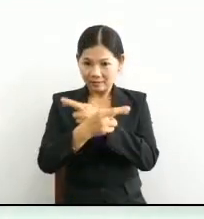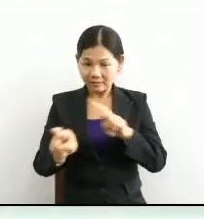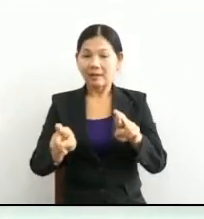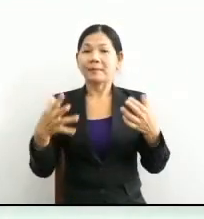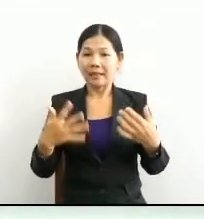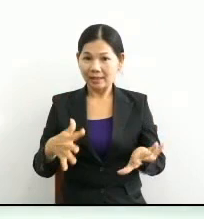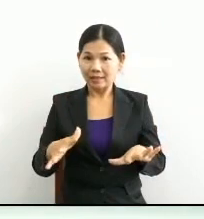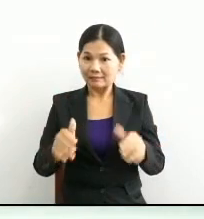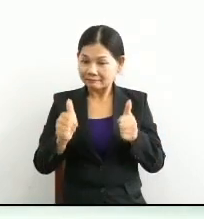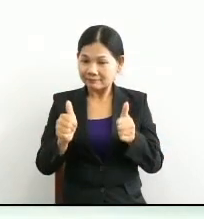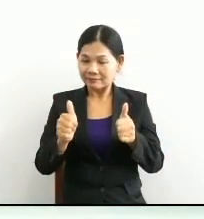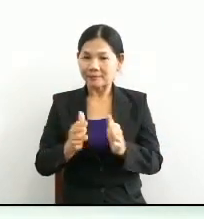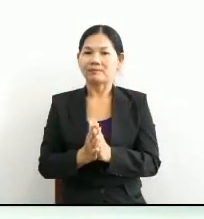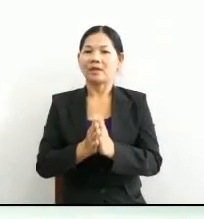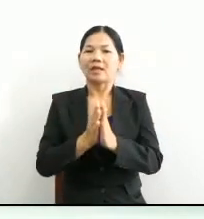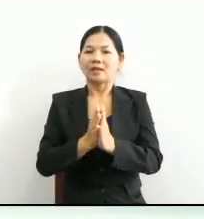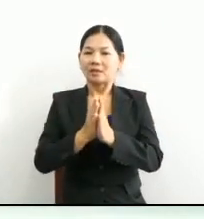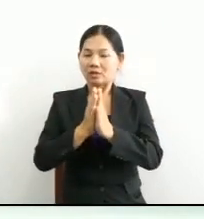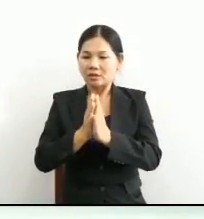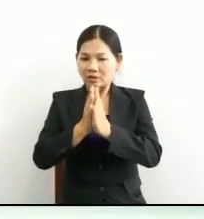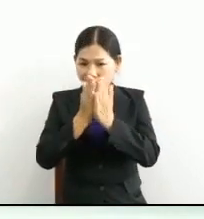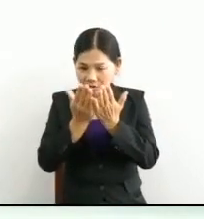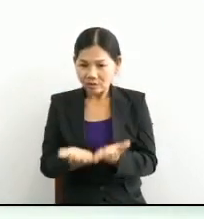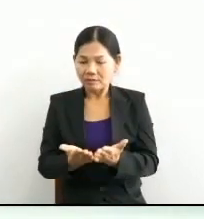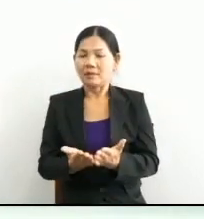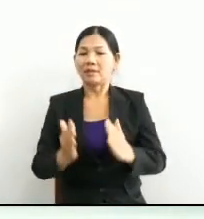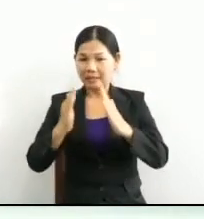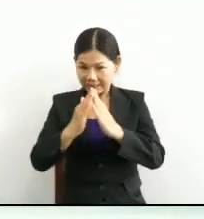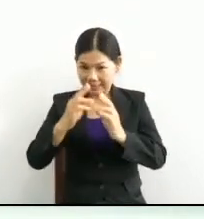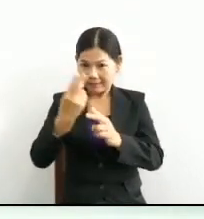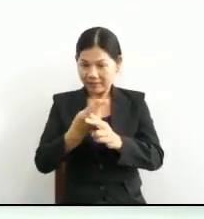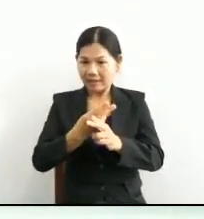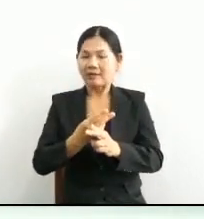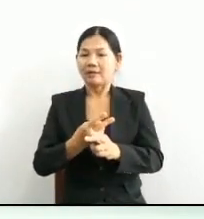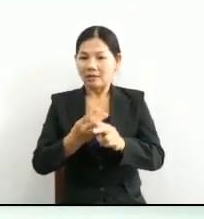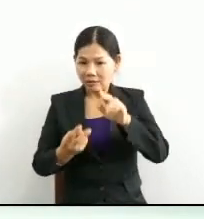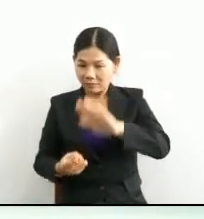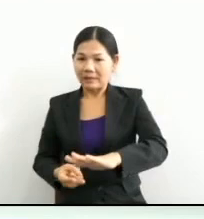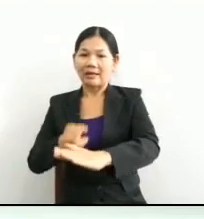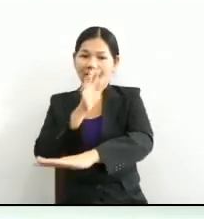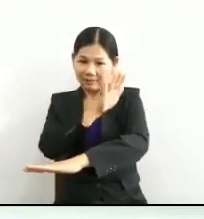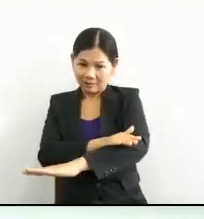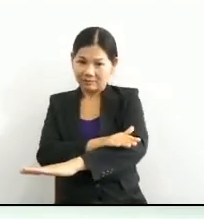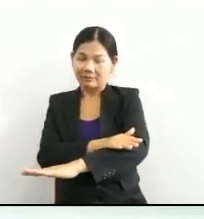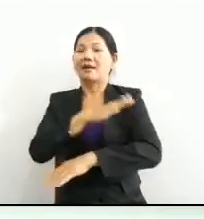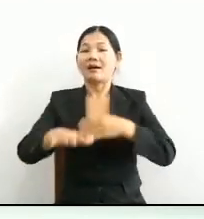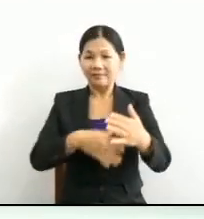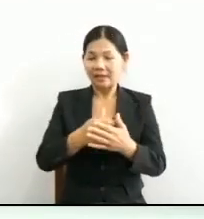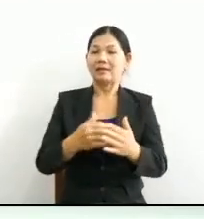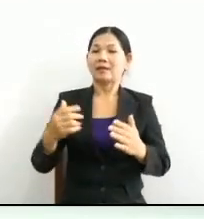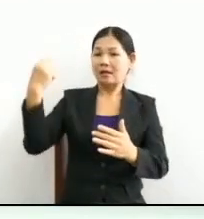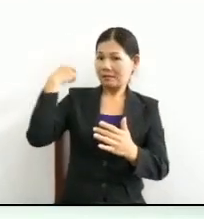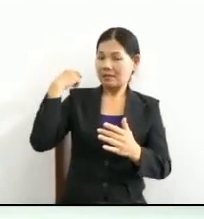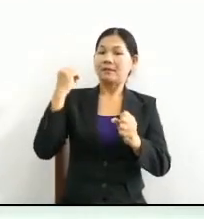lại mình nế. Chà, lớp sắp hơi cái cạp cho con láng, đã lớp tóc tặng ọc nè. Nế, chà, cạp đi mà sao mình, nhạc cửu đã cái cạp thì